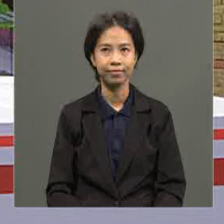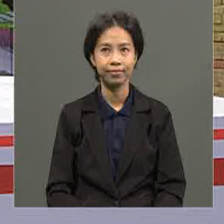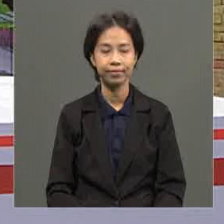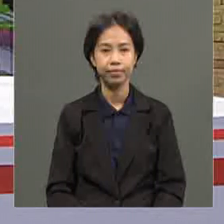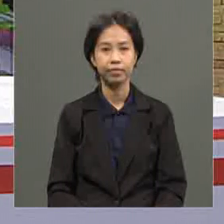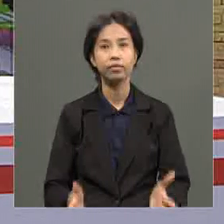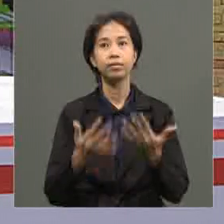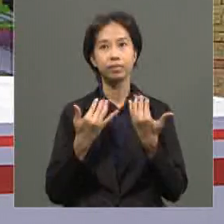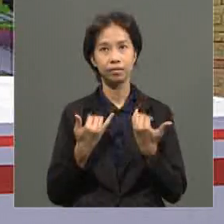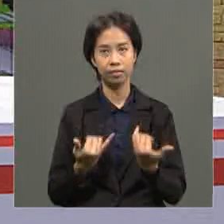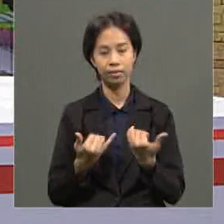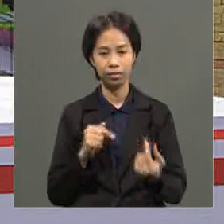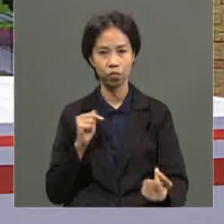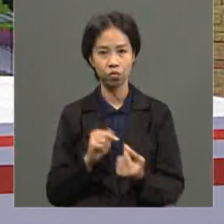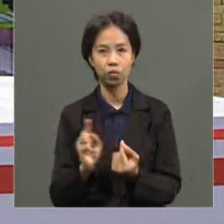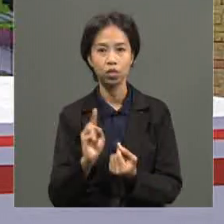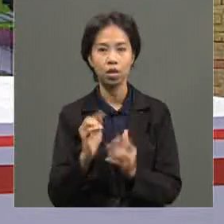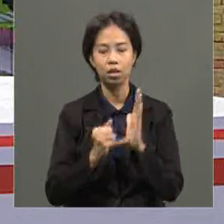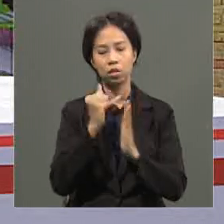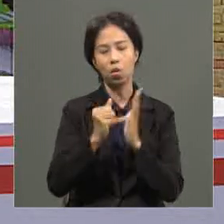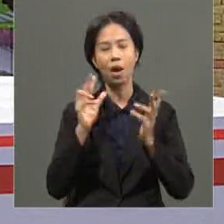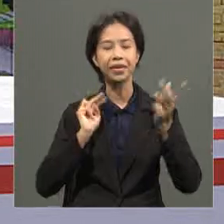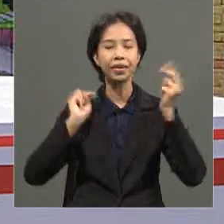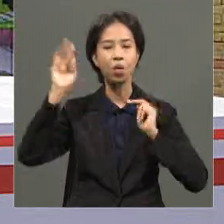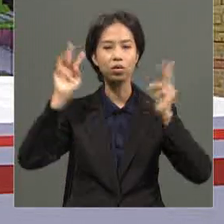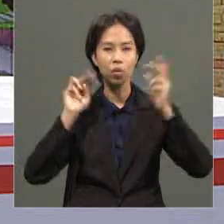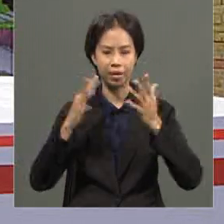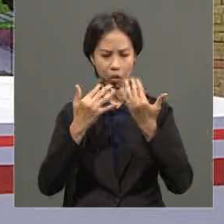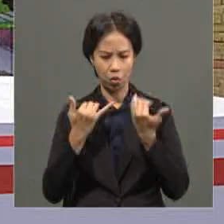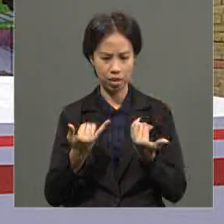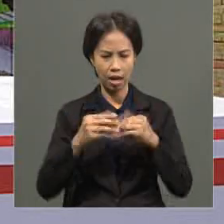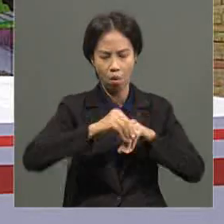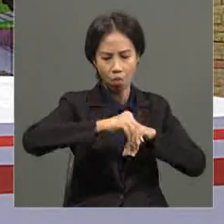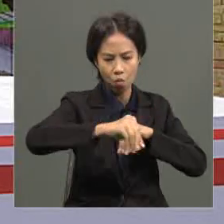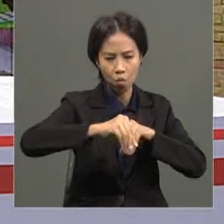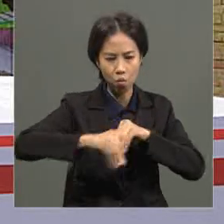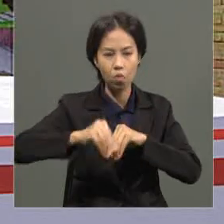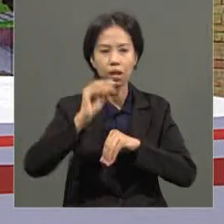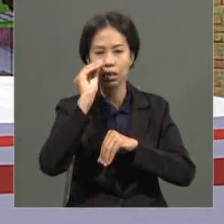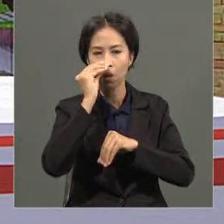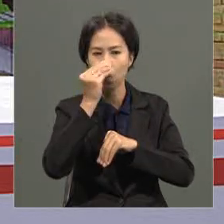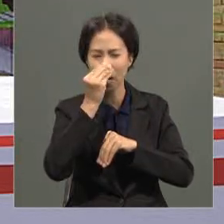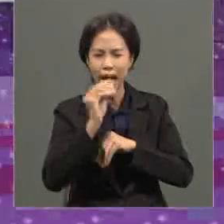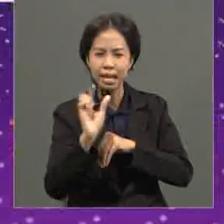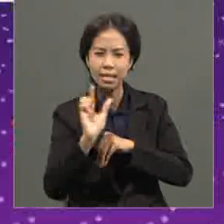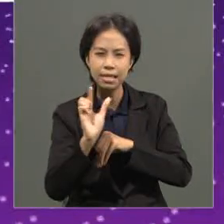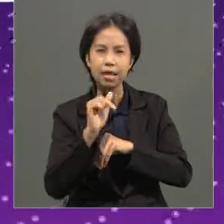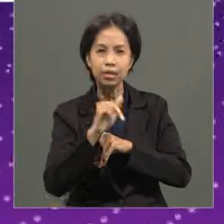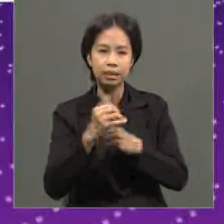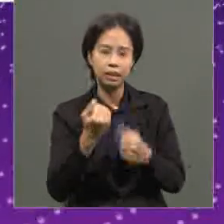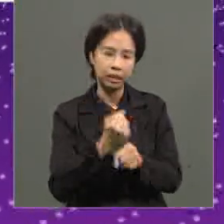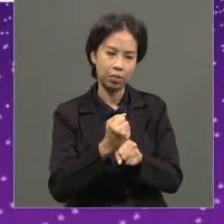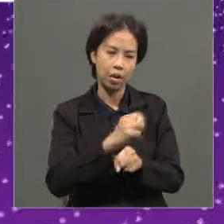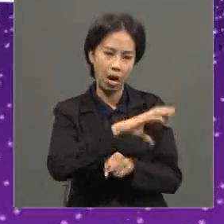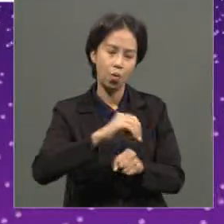ส่วนเกษตรกรในพื้นที่ปางสวรรค์จังหวัดนครสวรรค์ก็กำลังสร้างรายได้จากการปลูกดอกเดาเรืองขายค่ะโดยเป็นความสำเร็จของ